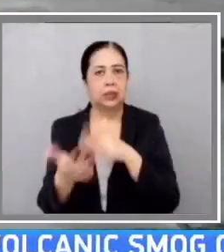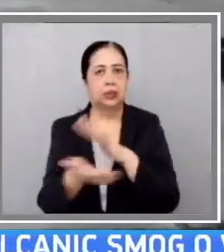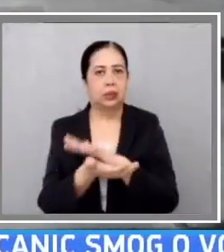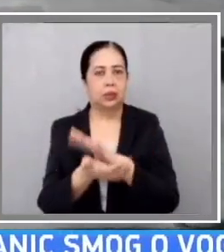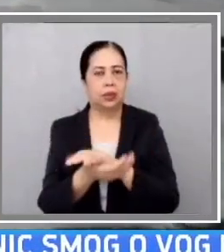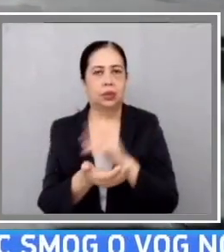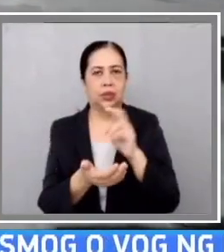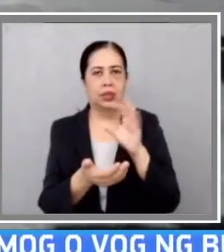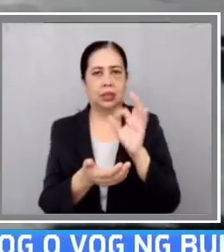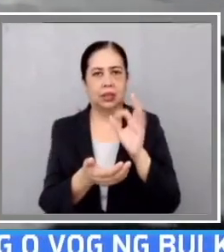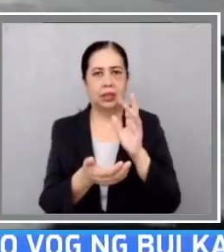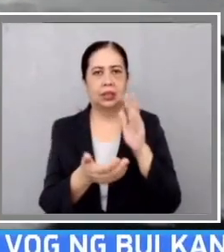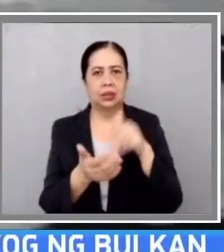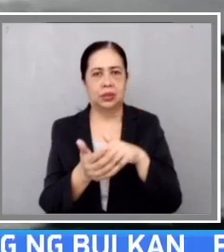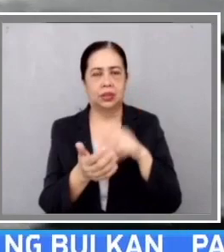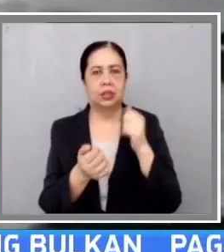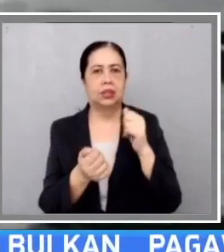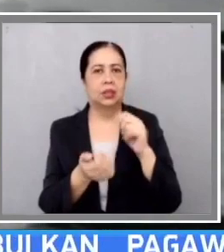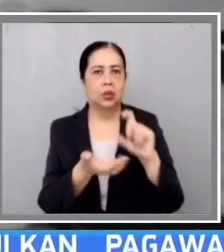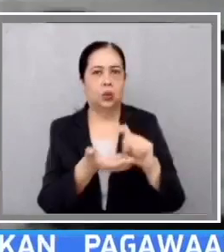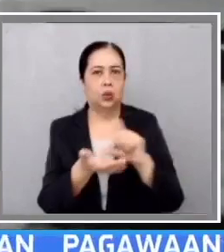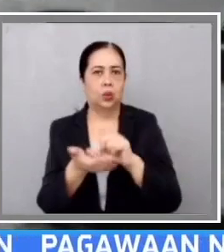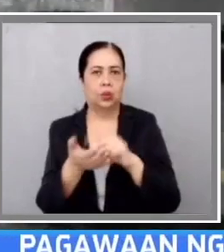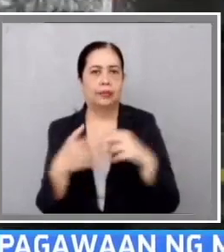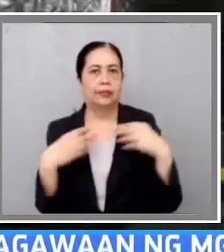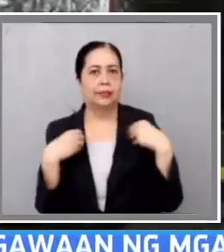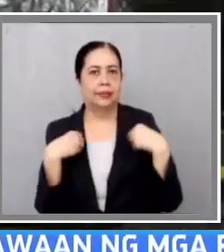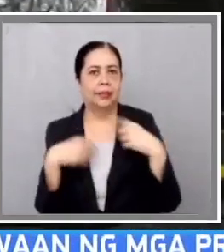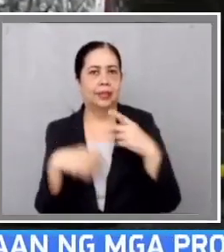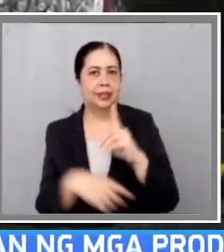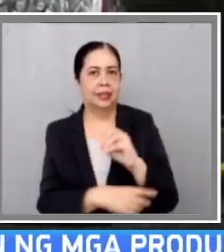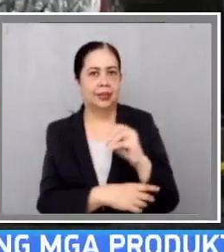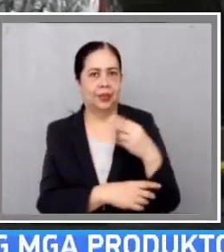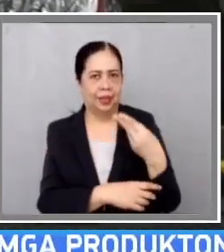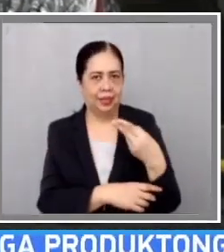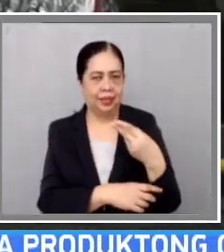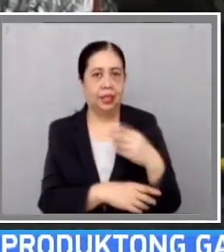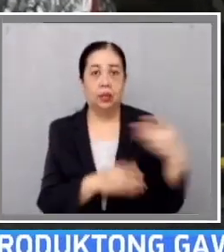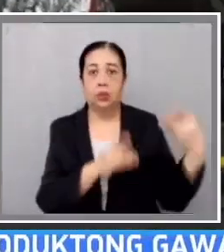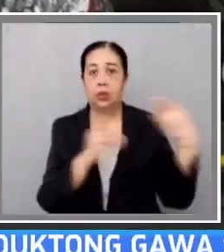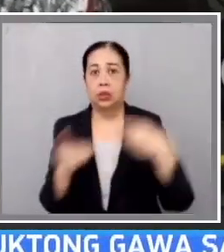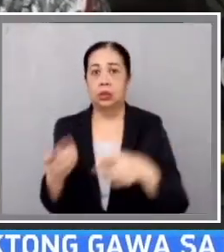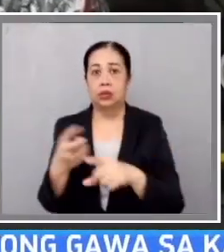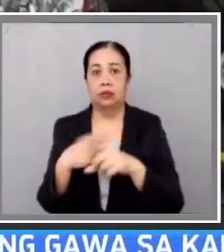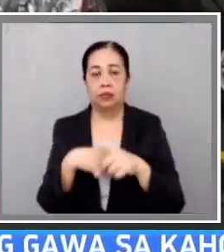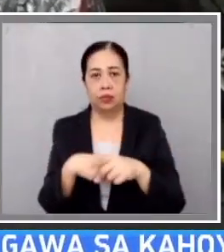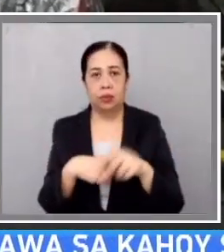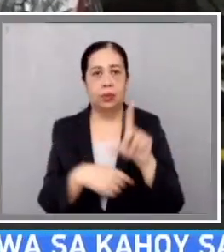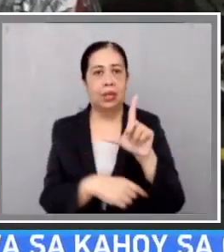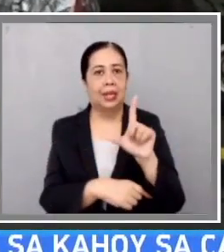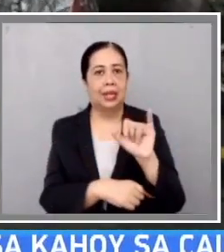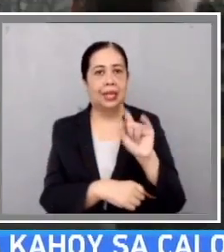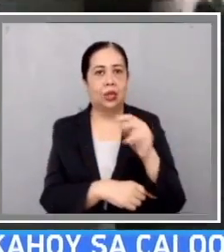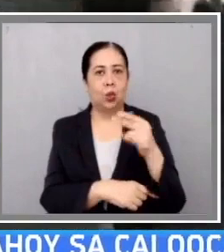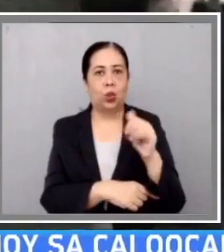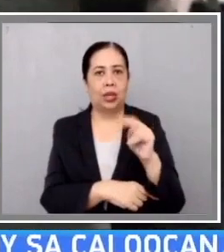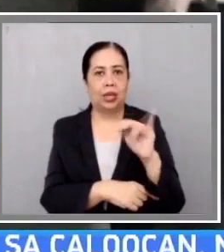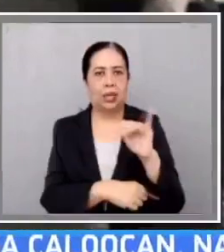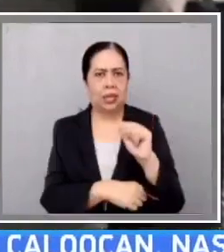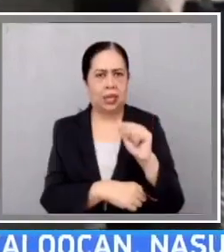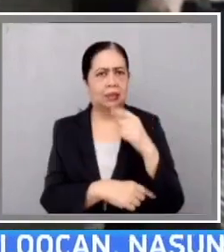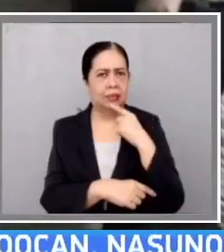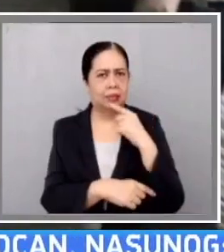doses ang dumating nito pong Sabado at tinanggap ng Department of Health. Donasyon yan galing sa Lithuania. Sinasabing mas mataas ang